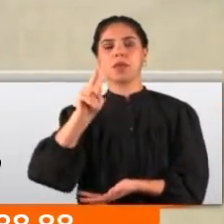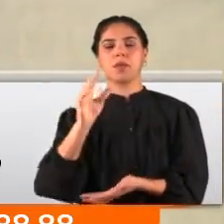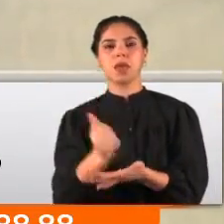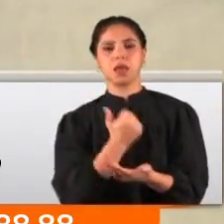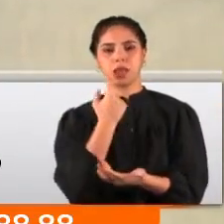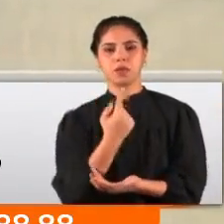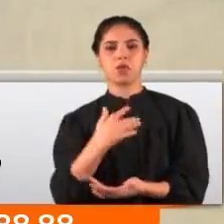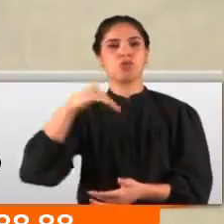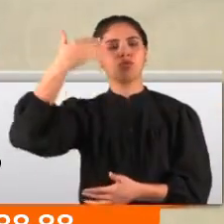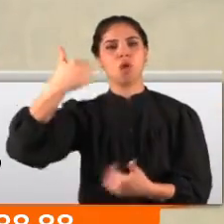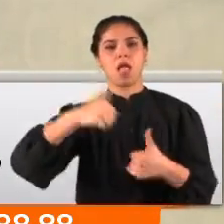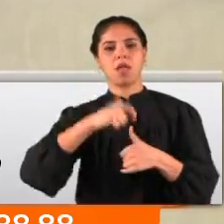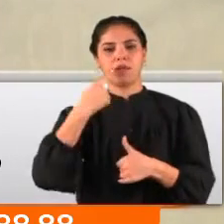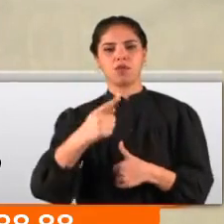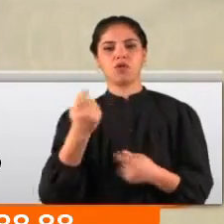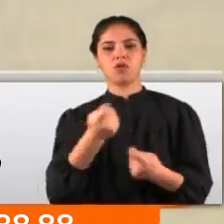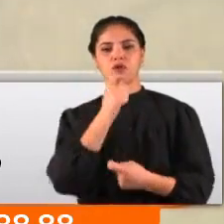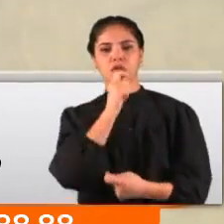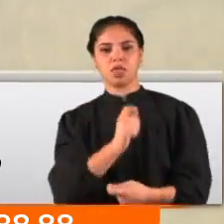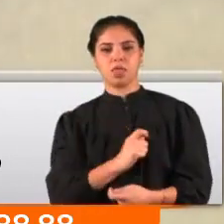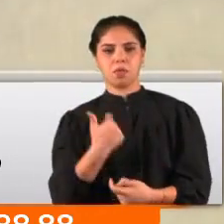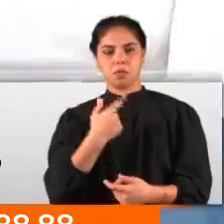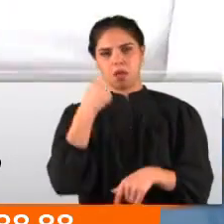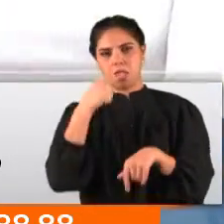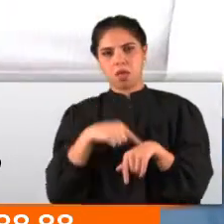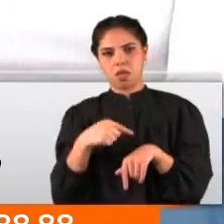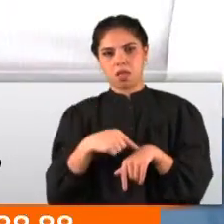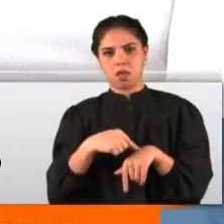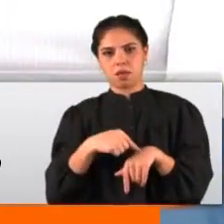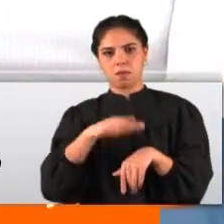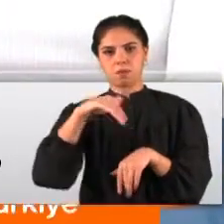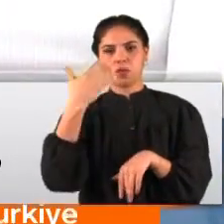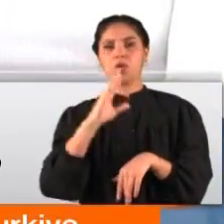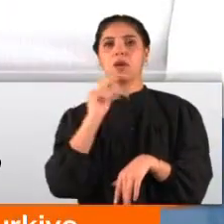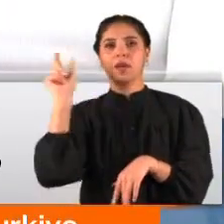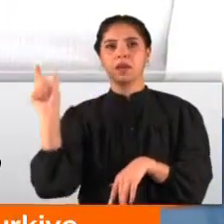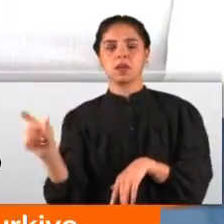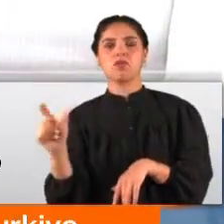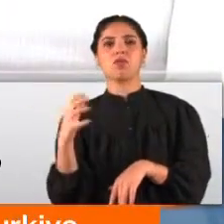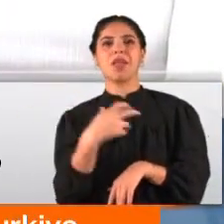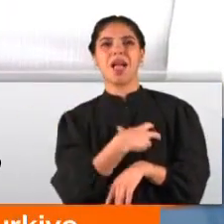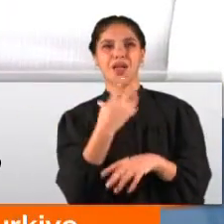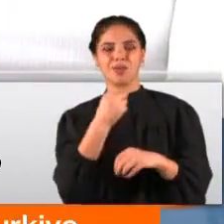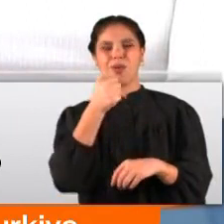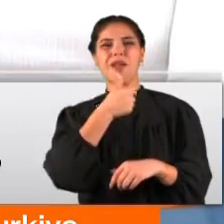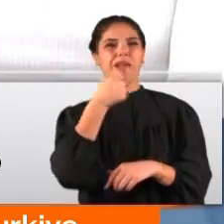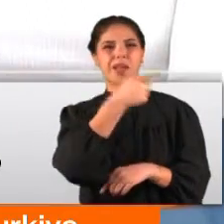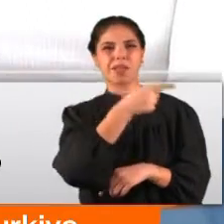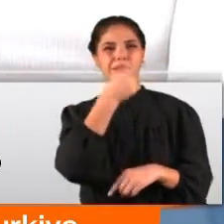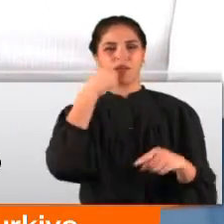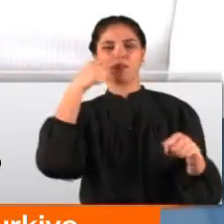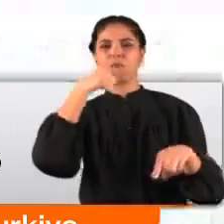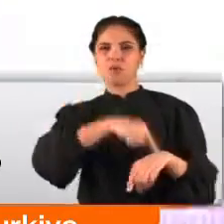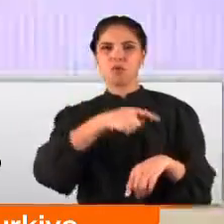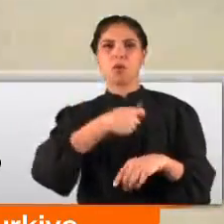nasıl olsa evleneceğiz deyip iş teklifinde bulundu. Ben de inandım. İddiaya göre genç kadın aşık olduğu adama inandı ve tüm